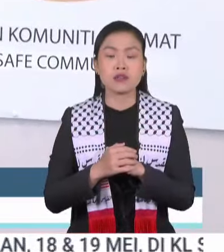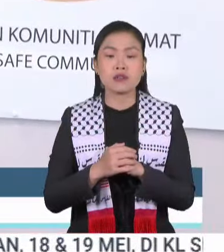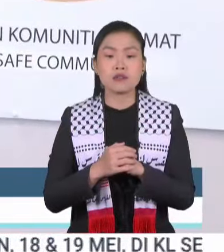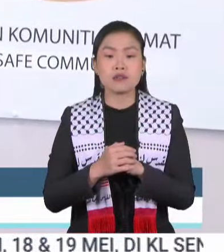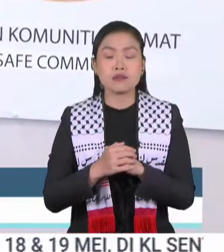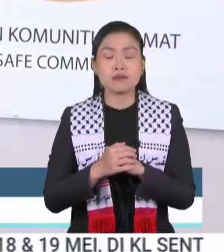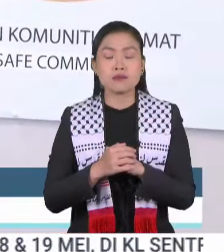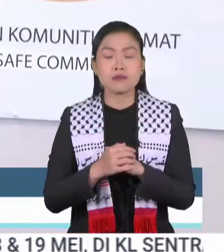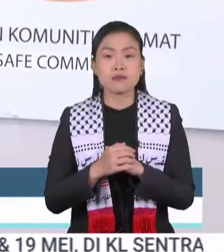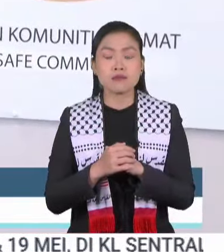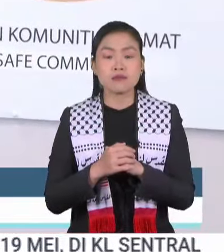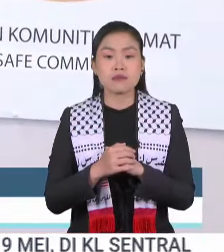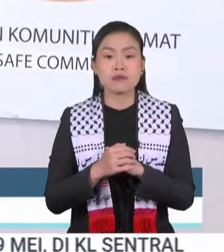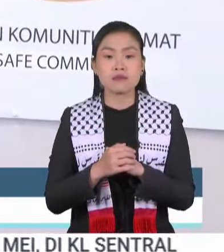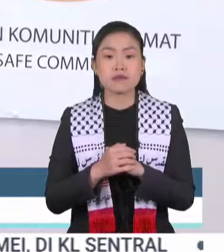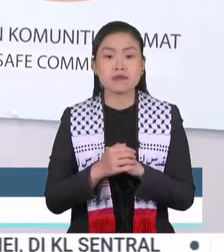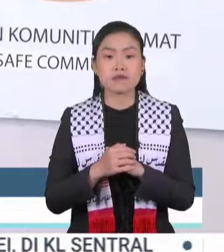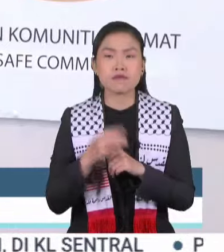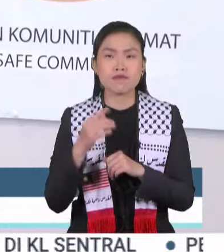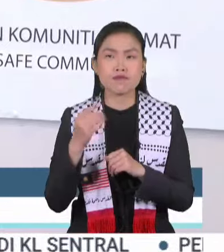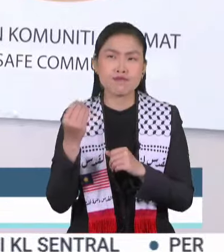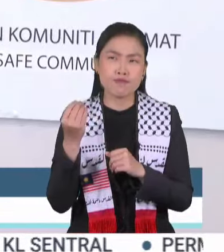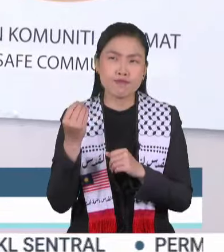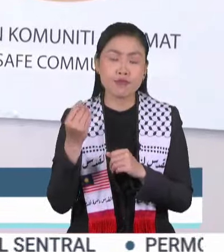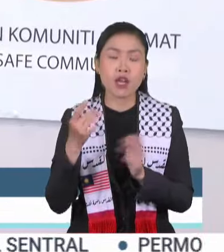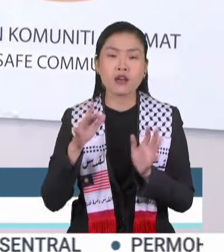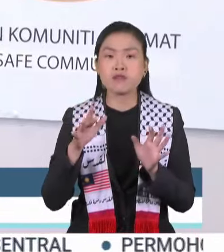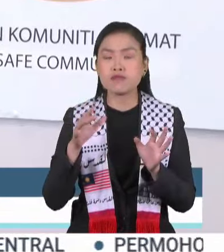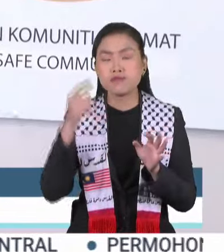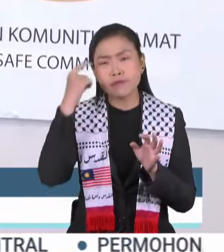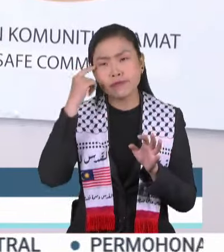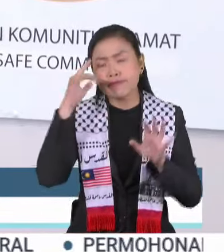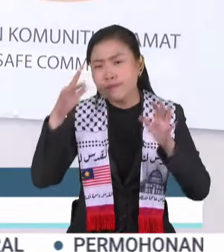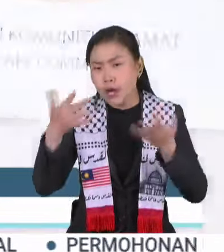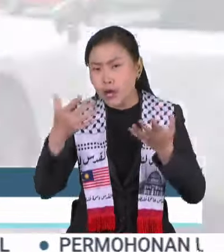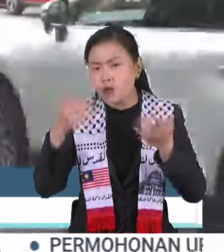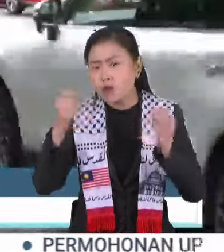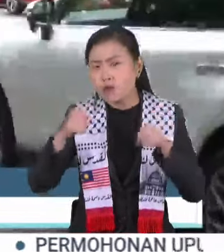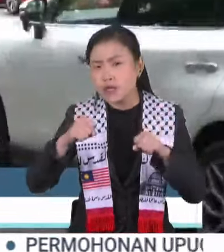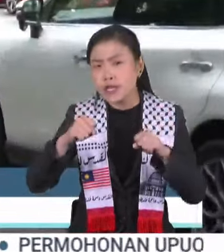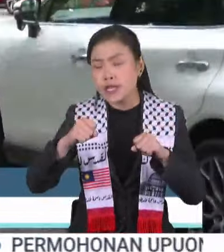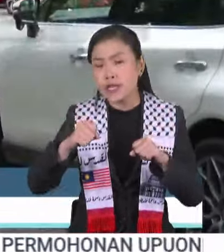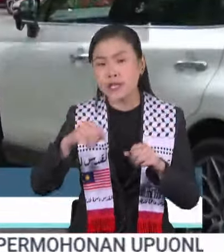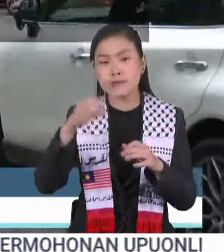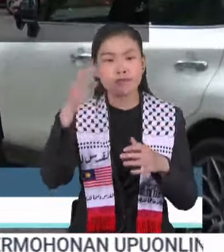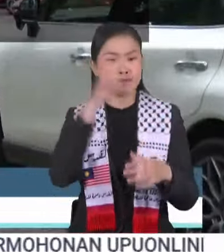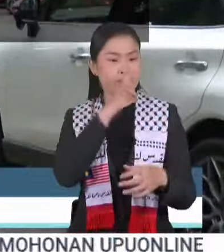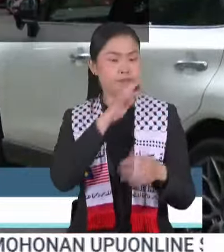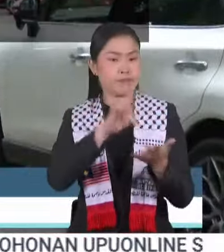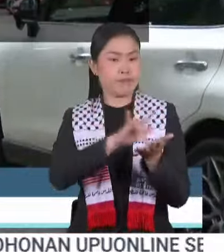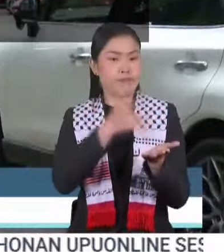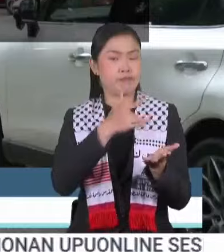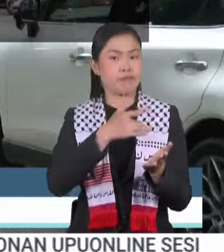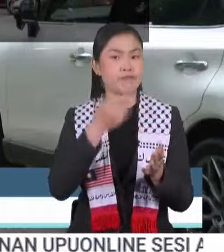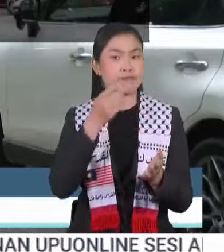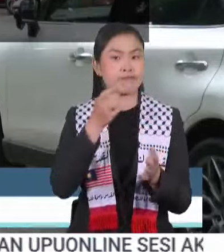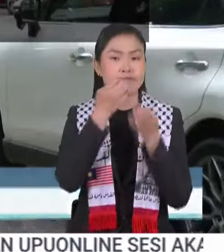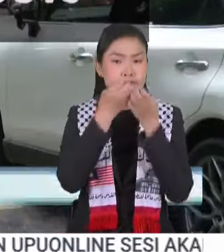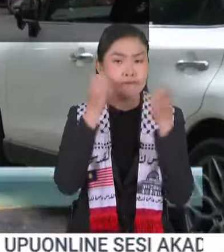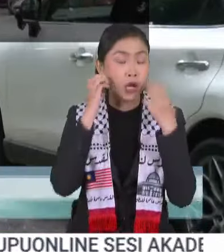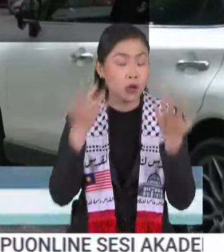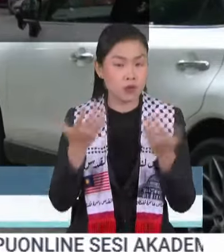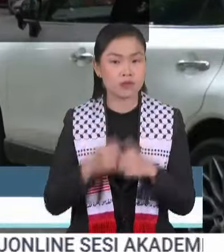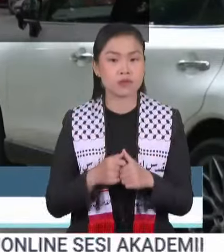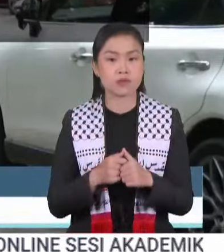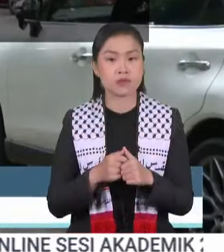menggunakan misalnya kepakaran daripada agensi. Jumlah pokok yang ditanam di sekitar ibu